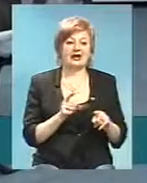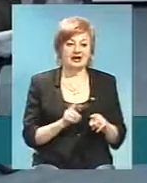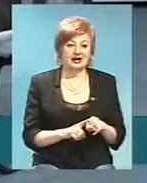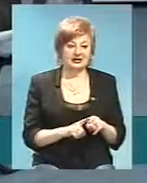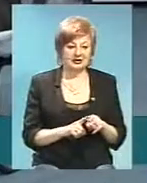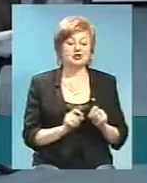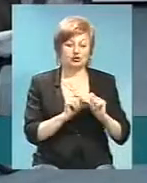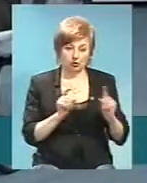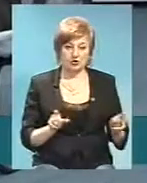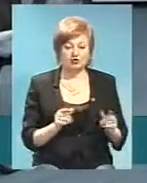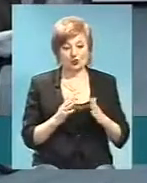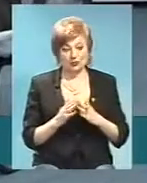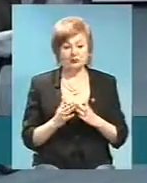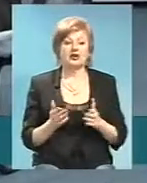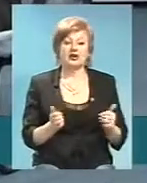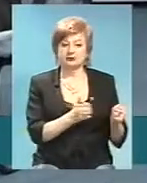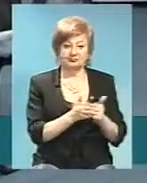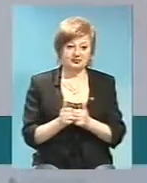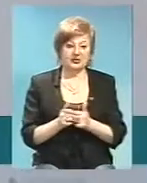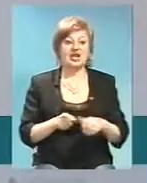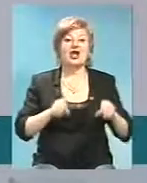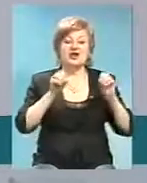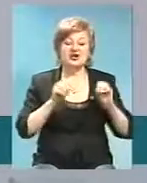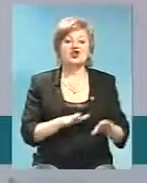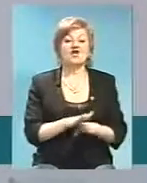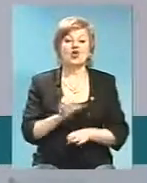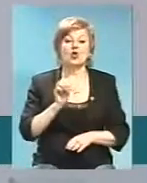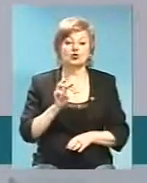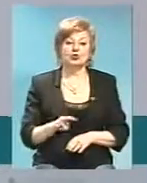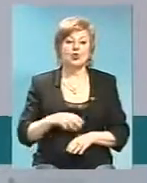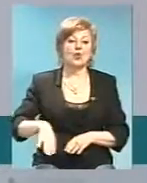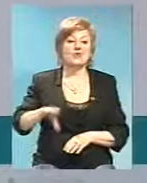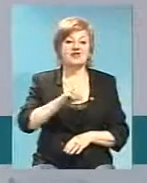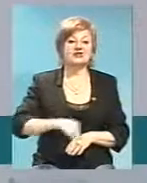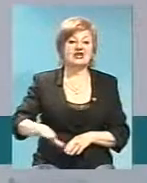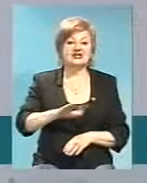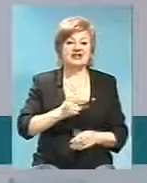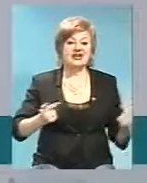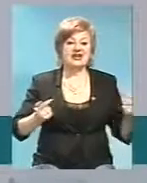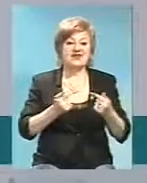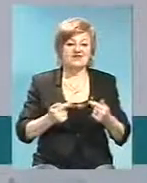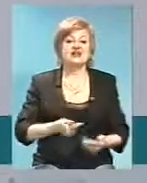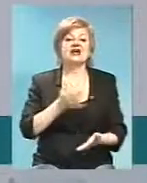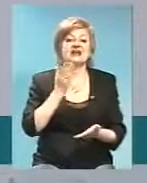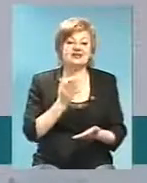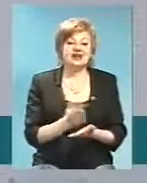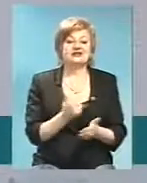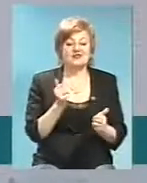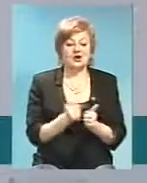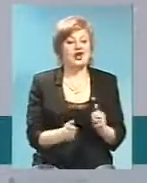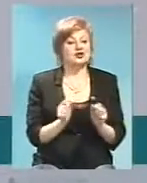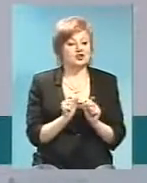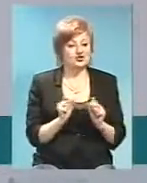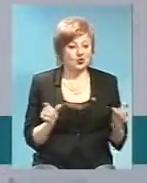цього закладу. Звісно, в рішенні виконкому і всі ці території визначені, є вони в кожній школі,